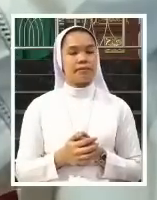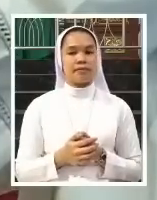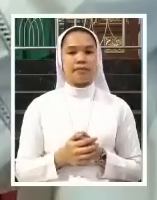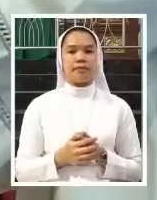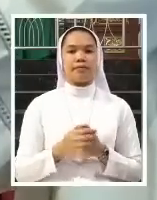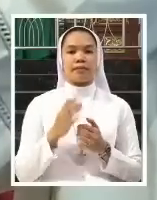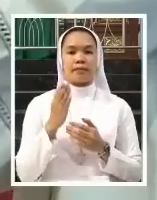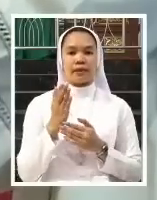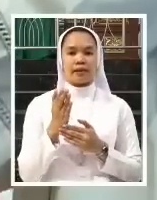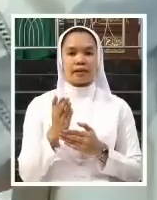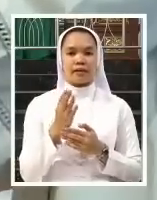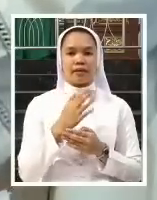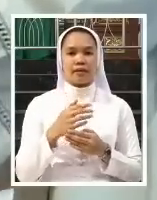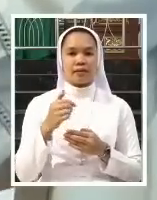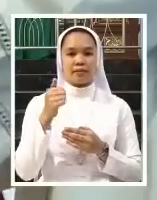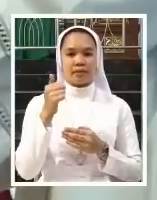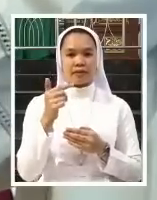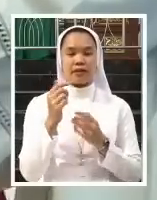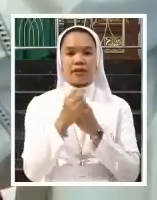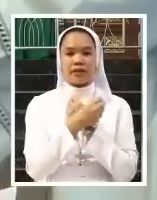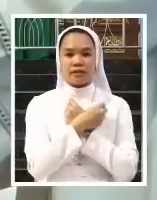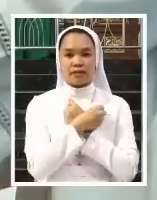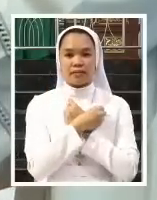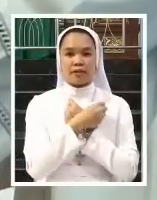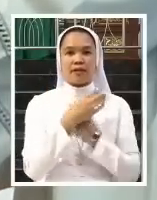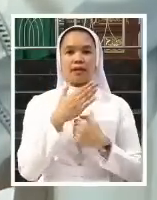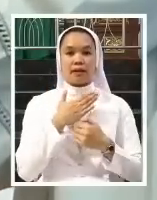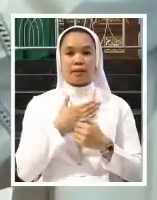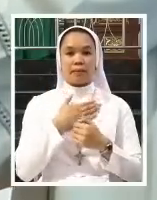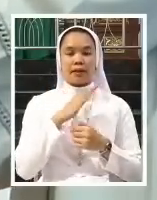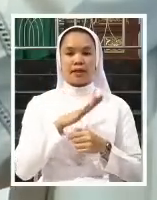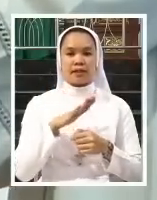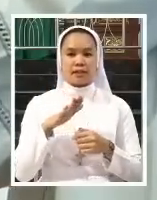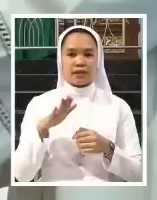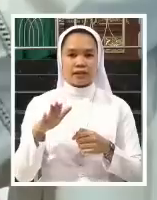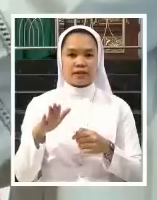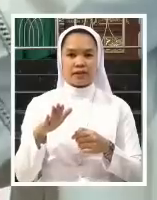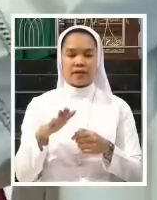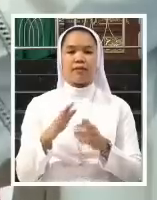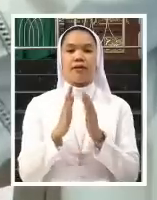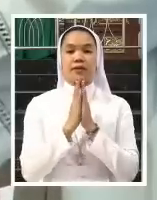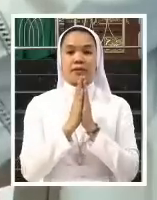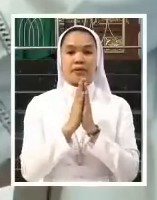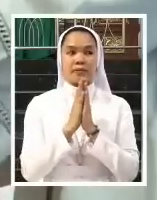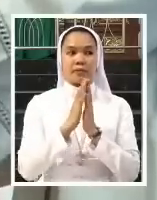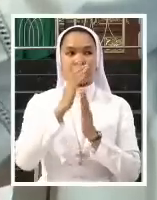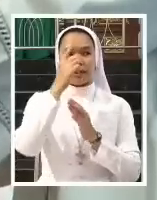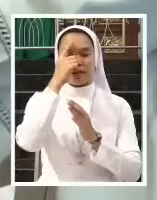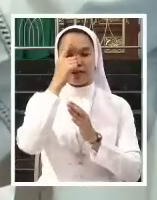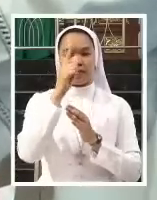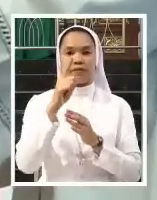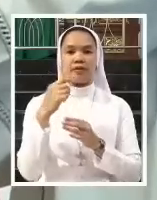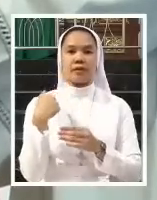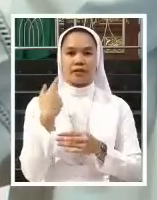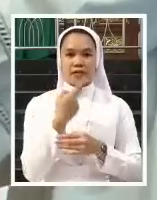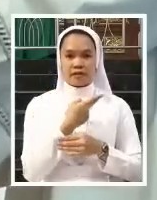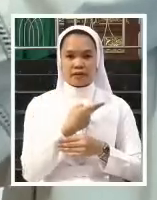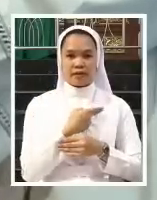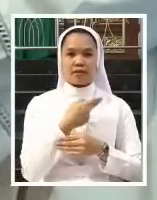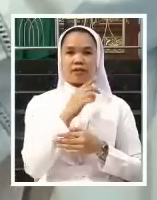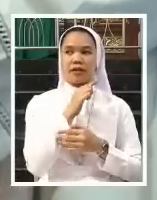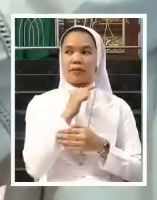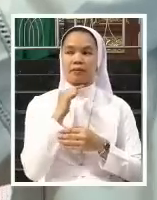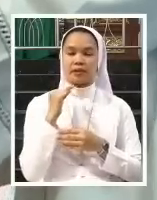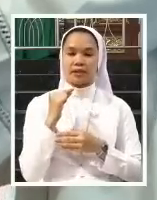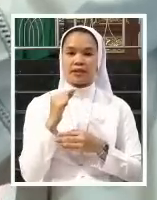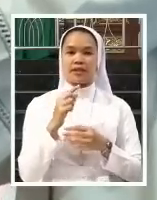Kamuman, orog na namumutan kong mga aki, magpamibi kamo para sa saindong kapadian